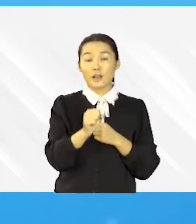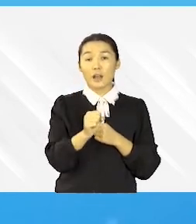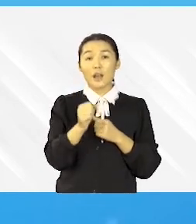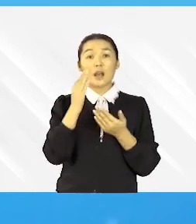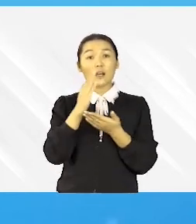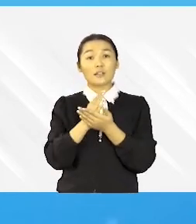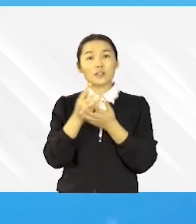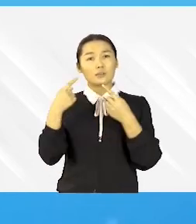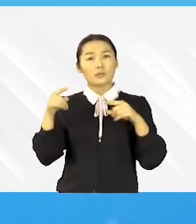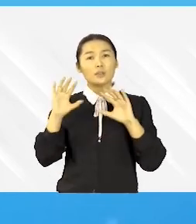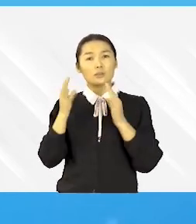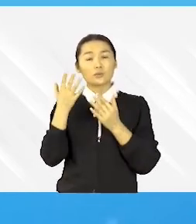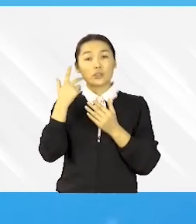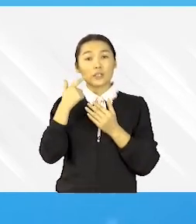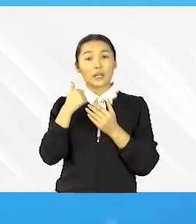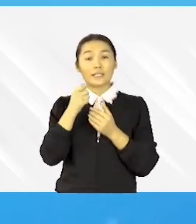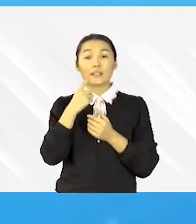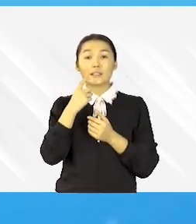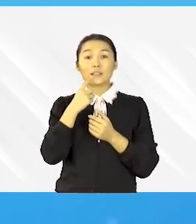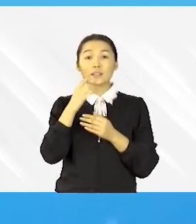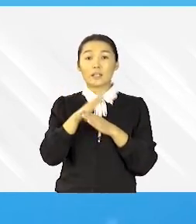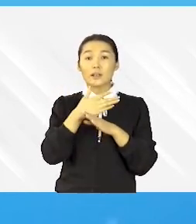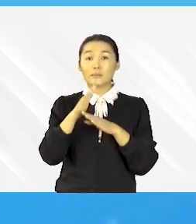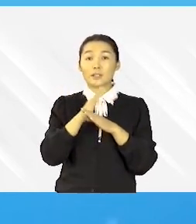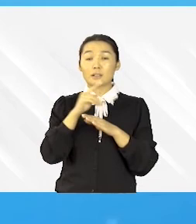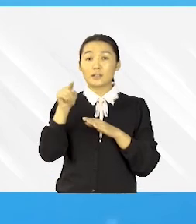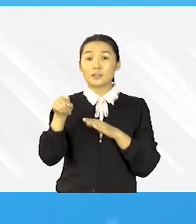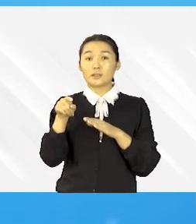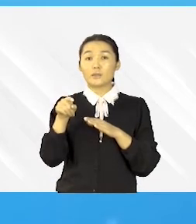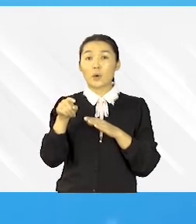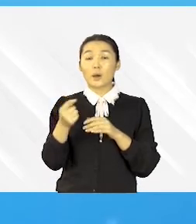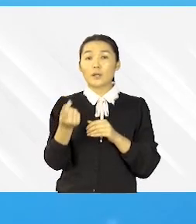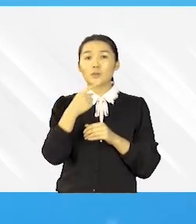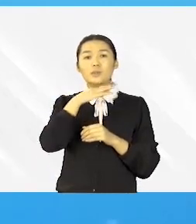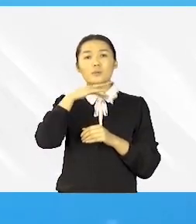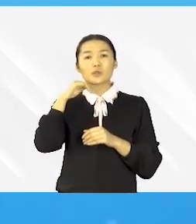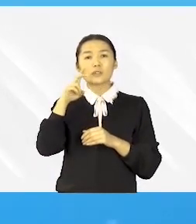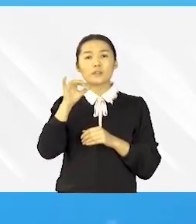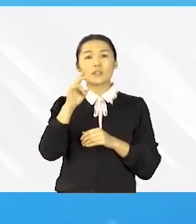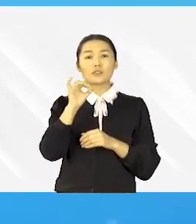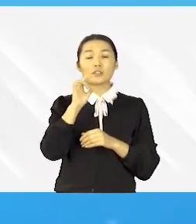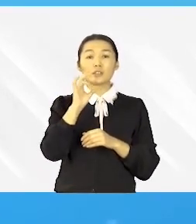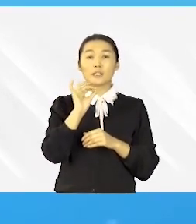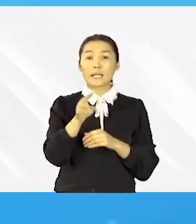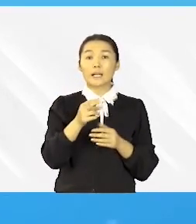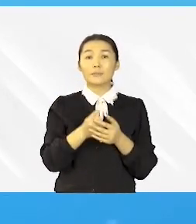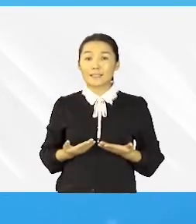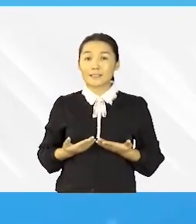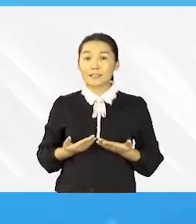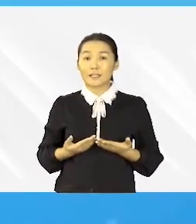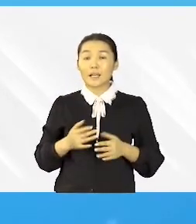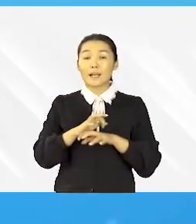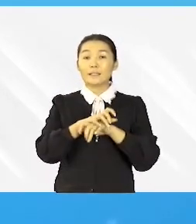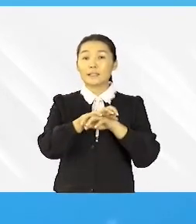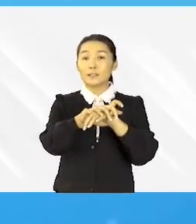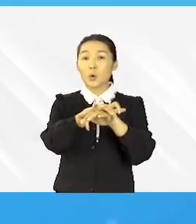когда яйцо многократно дробится, и из него образуется множество личинок. Следующая фаза жизненного цикла